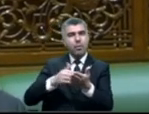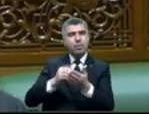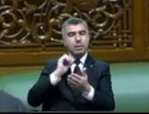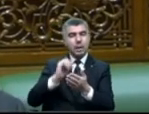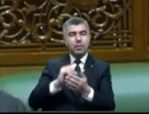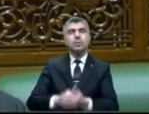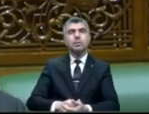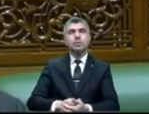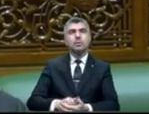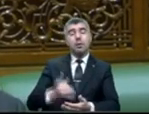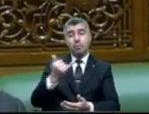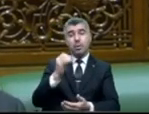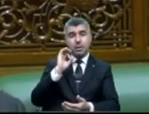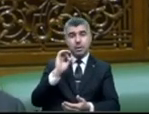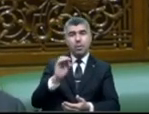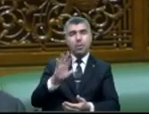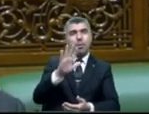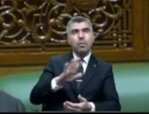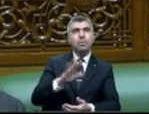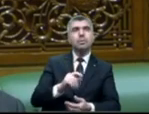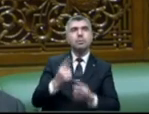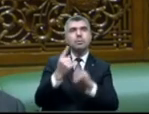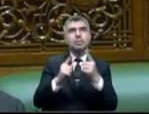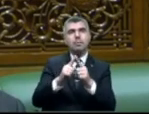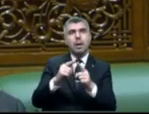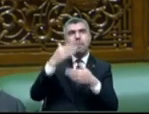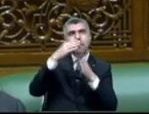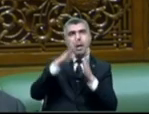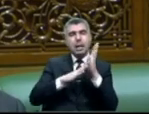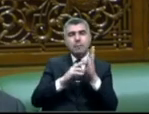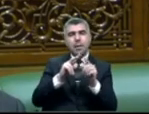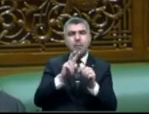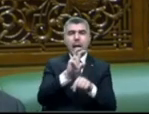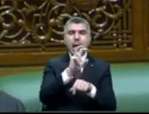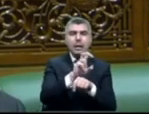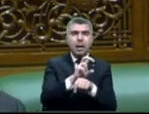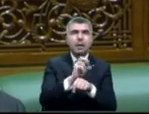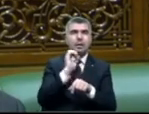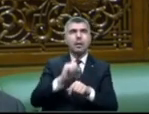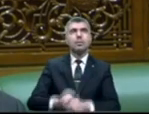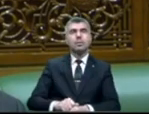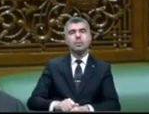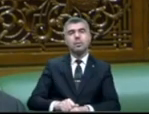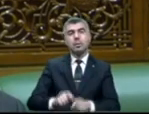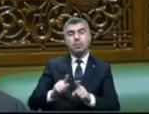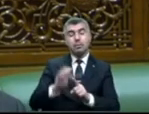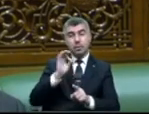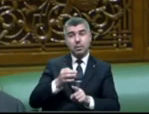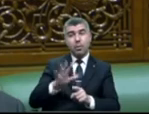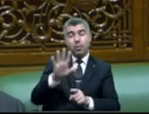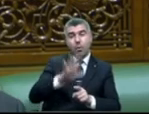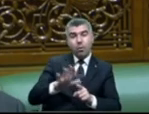إطار محكمة مبتكرة في إطار مخطط المغرب الأخضر لتجاوز الإشكاليات المرتبطة بطبيعة